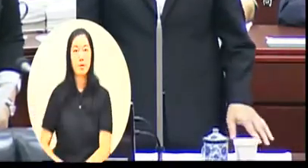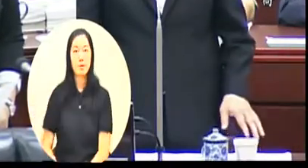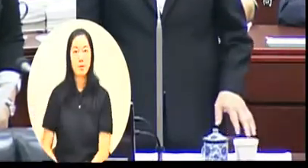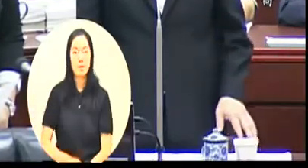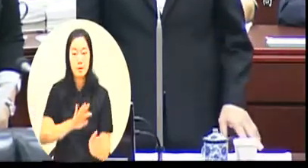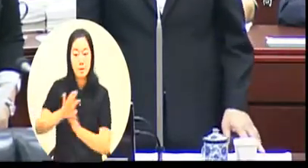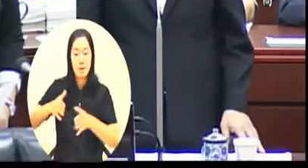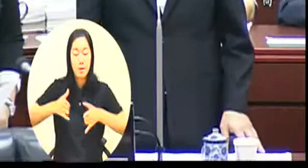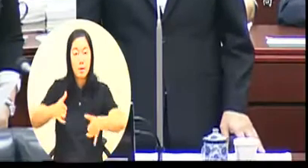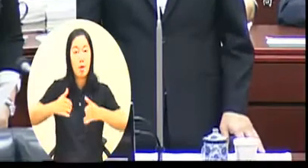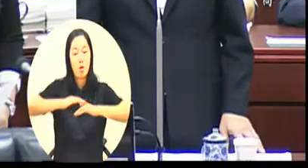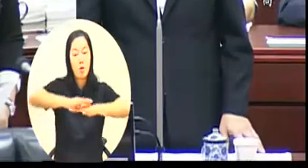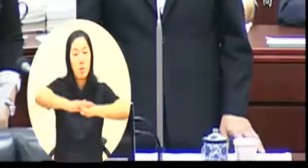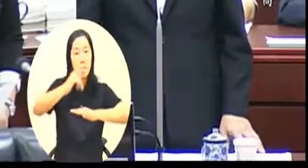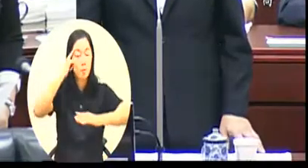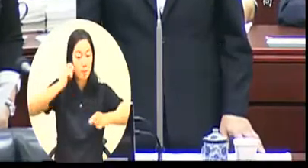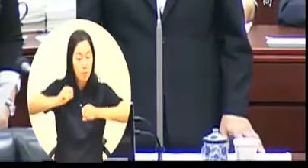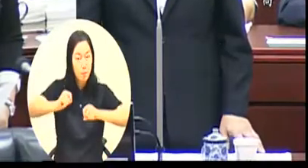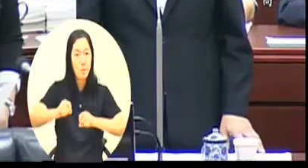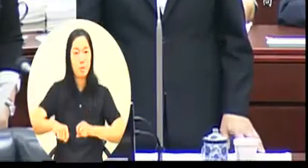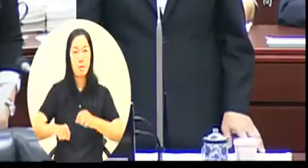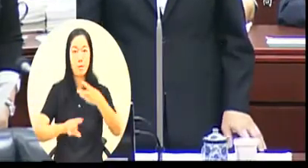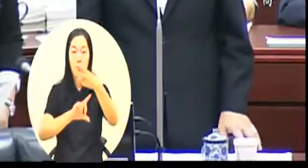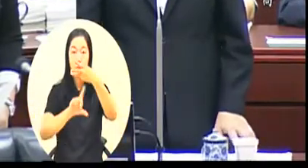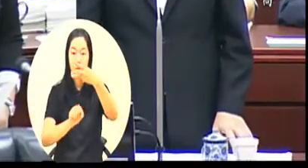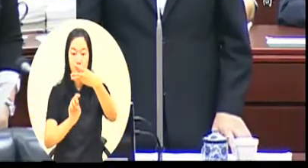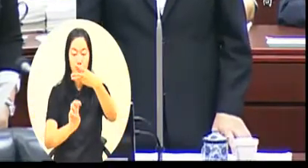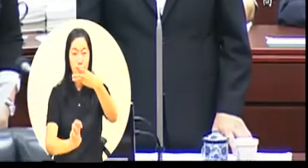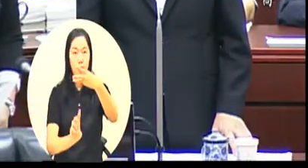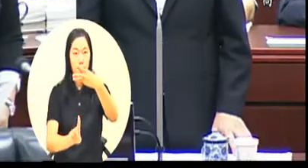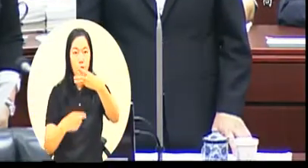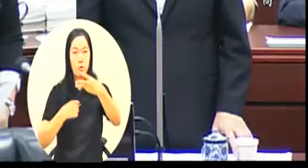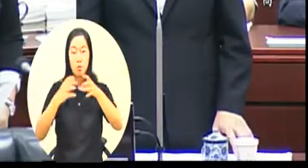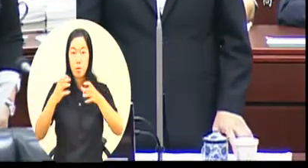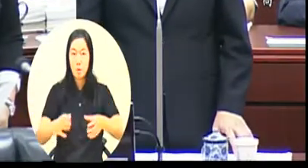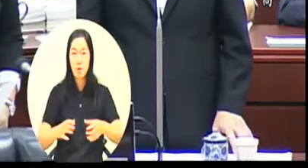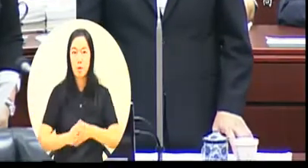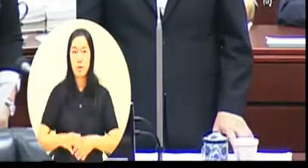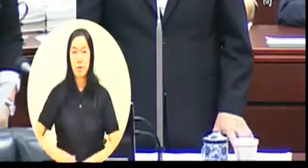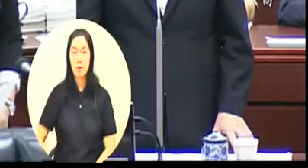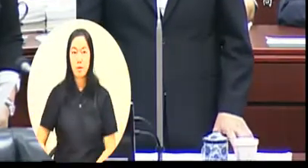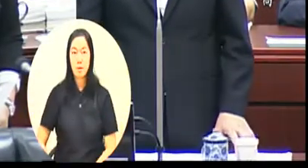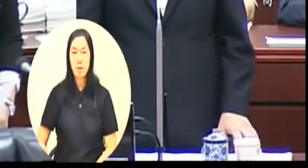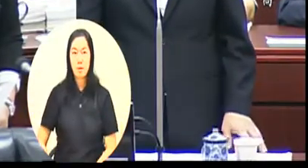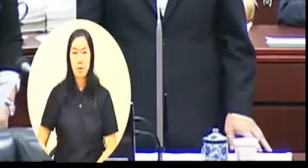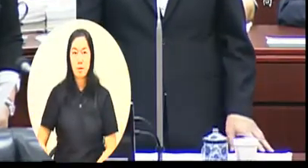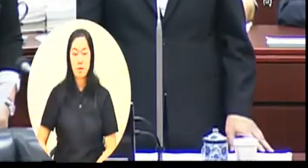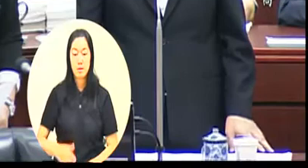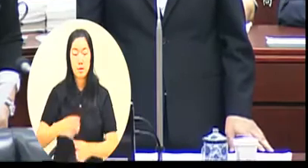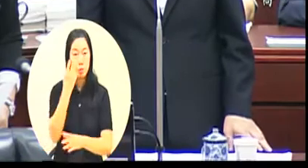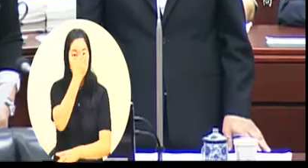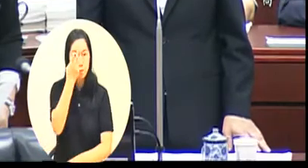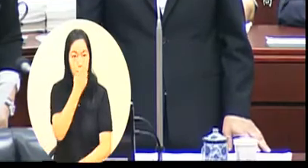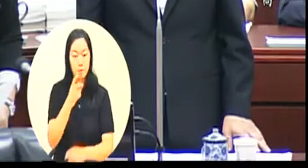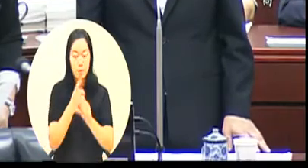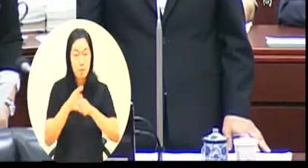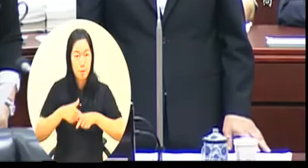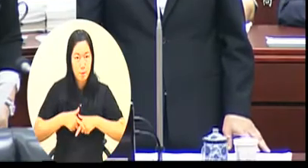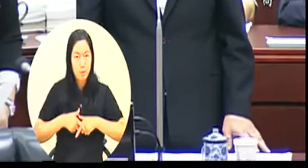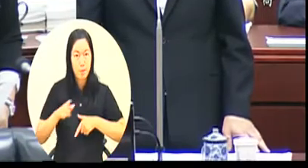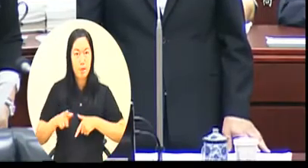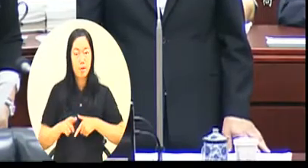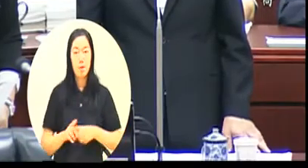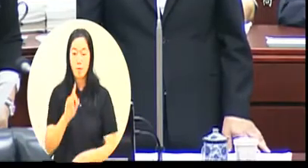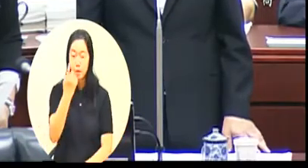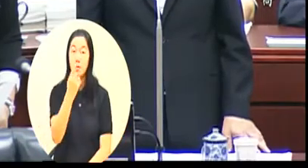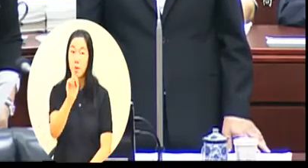分，我们在3月31号我们成立这个管理中心啊，那最主要的目